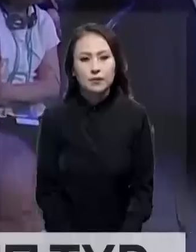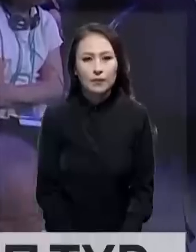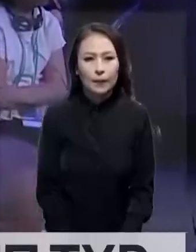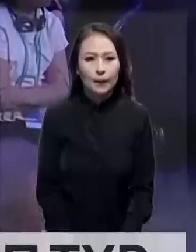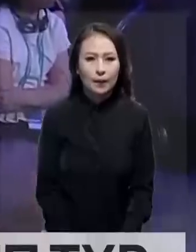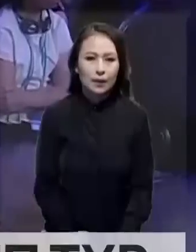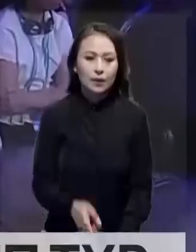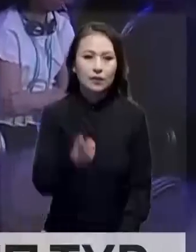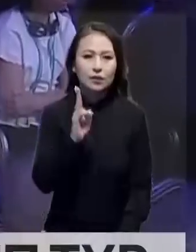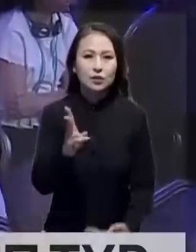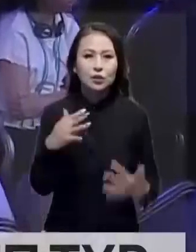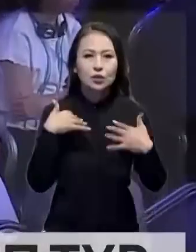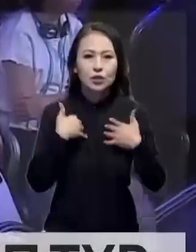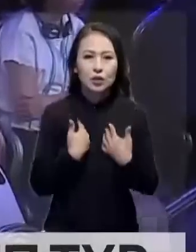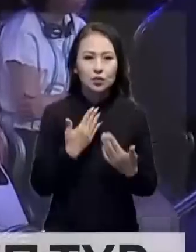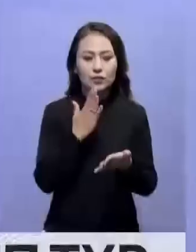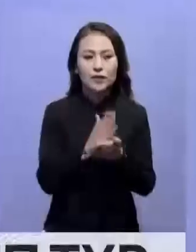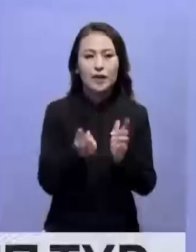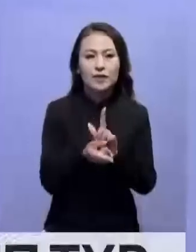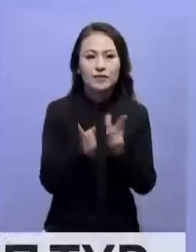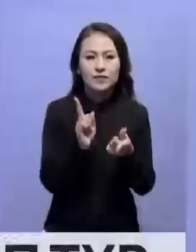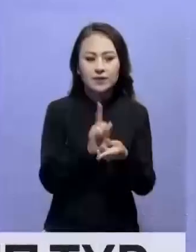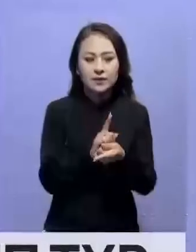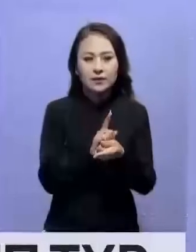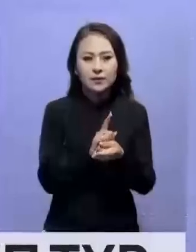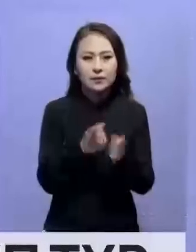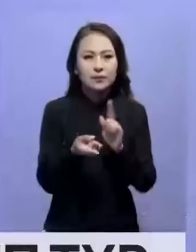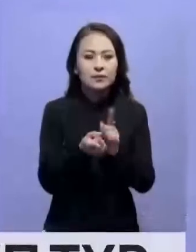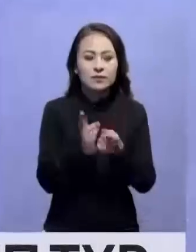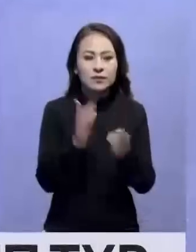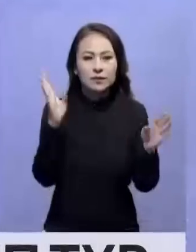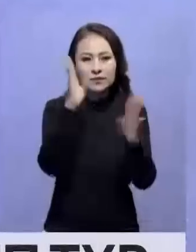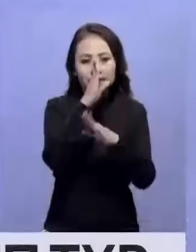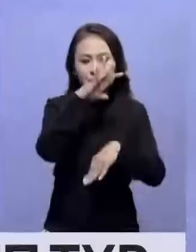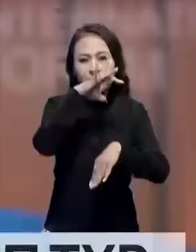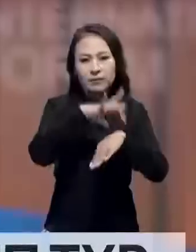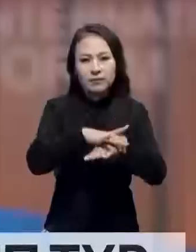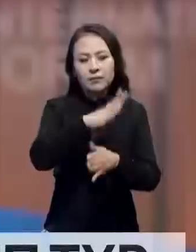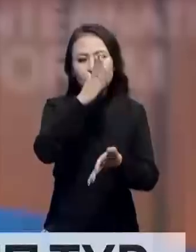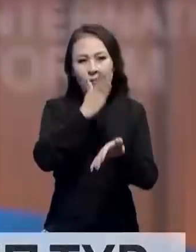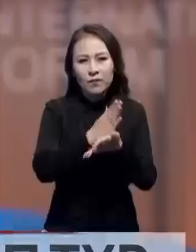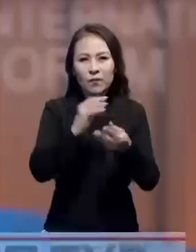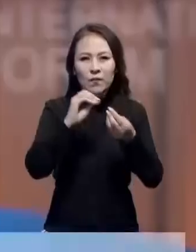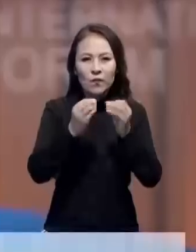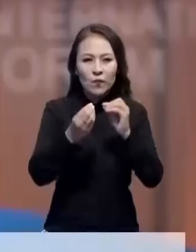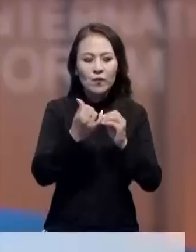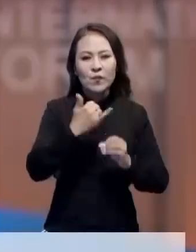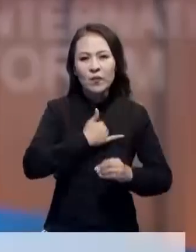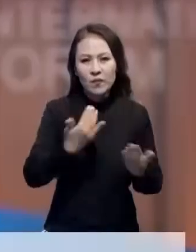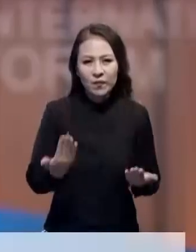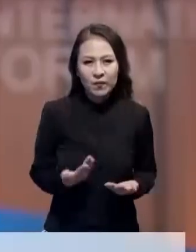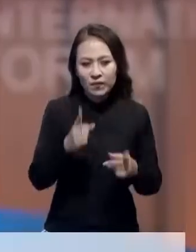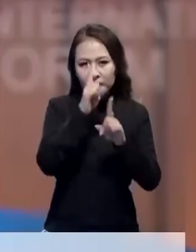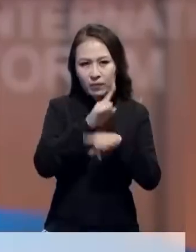что негативные последствия изменения климата. Өкінішке қарай әлем бойынша климаттың өзгеруінен туындайтын проблемалар біздің өңірде